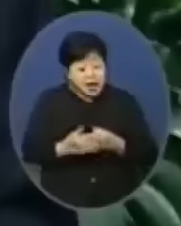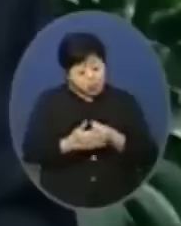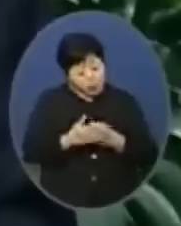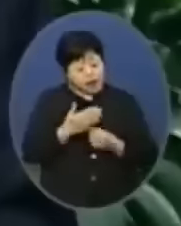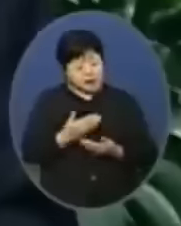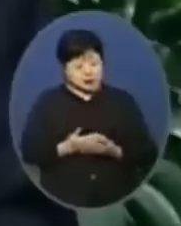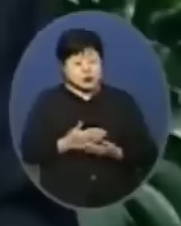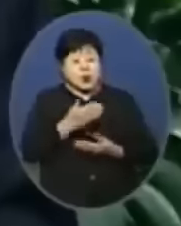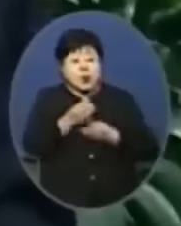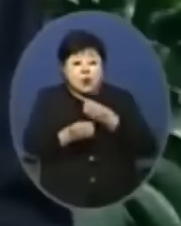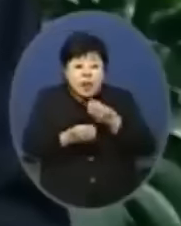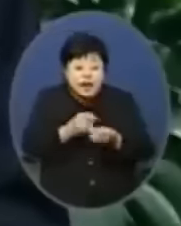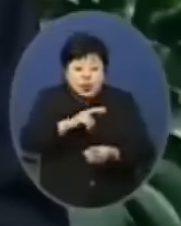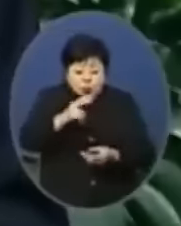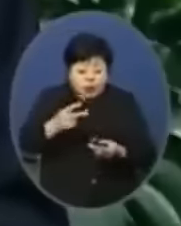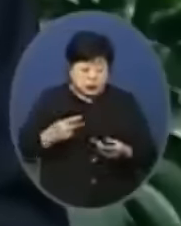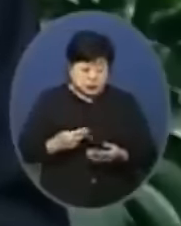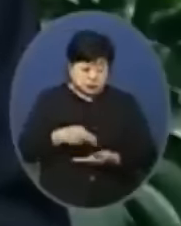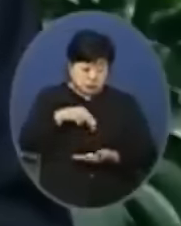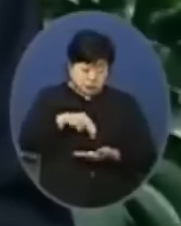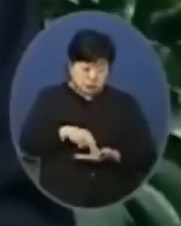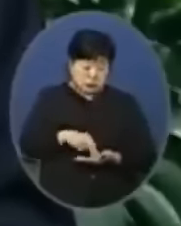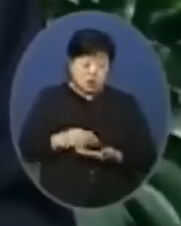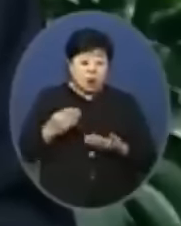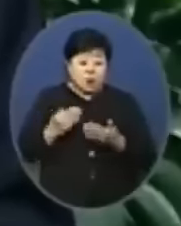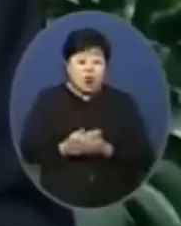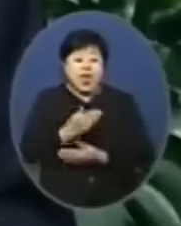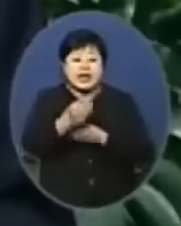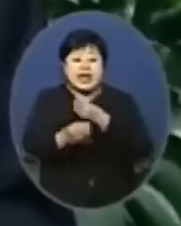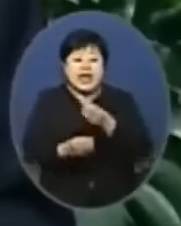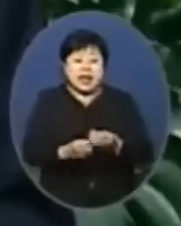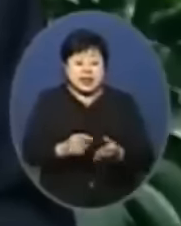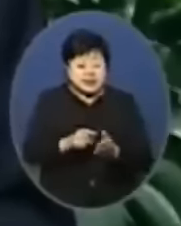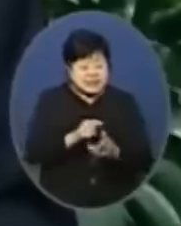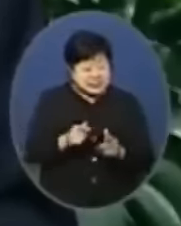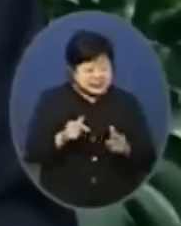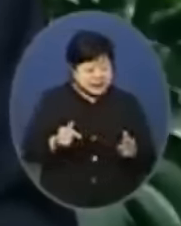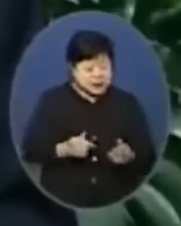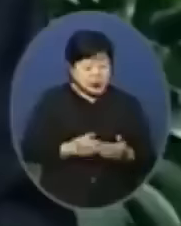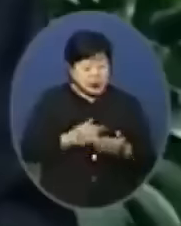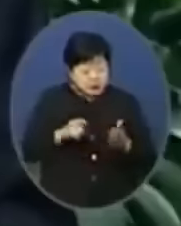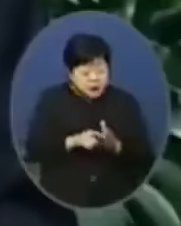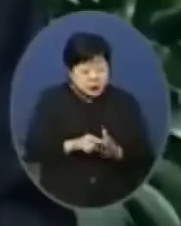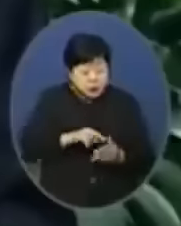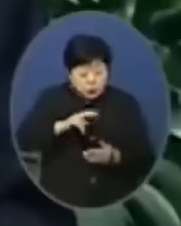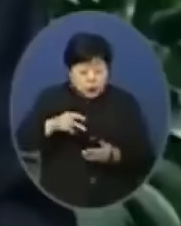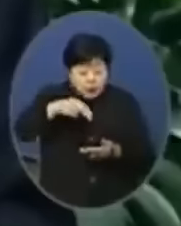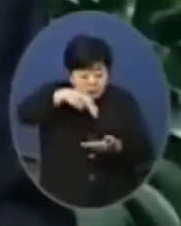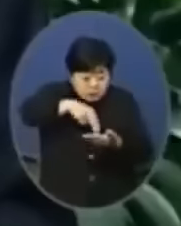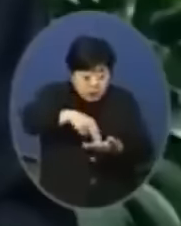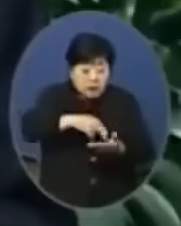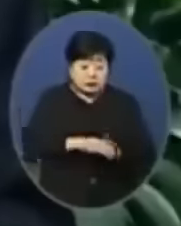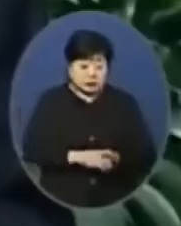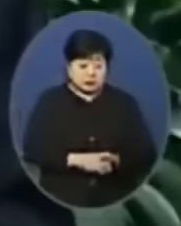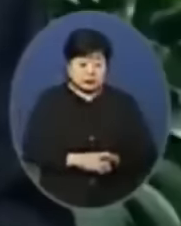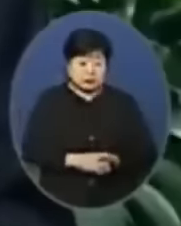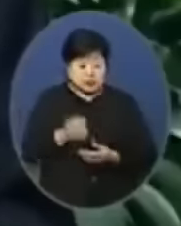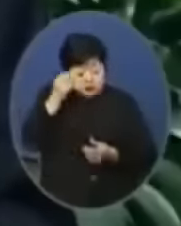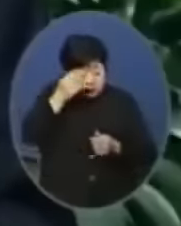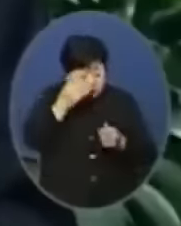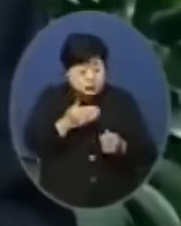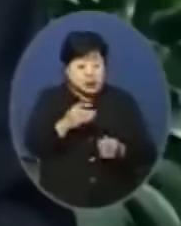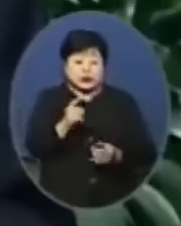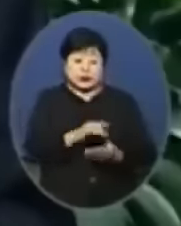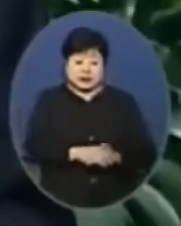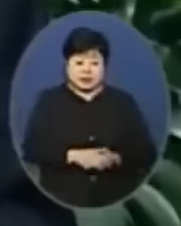도와주십시오. 그게 회개입니다. 돌아서는 것을 말하는 것입니다. 회개라는 것은 여러분 안 믿는 사람의 믿음으로 돌아서는 것을 말하는데 성령으로는